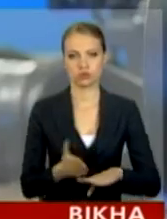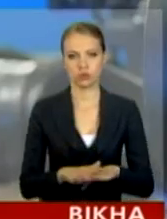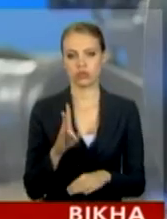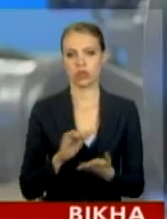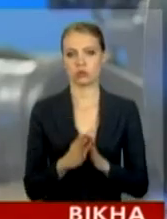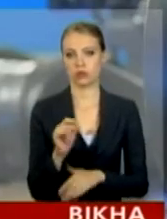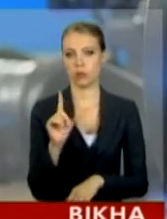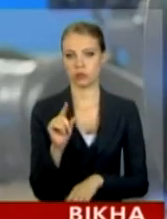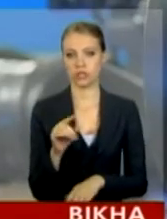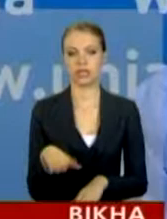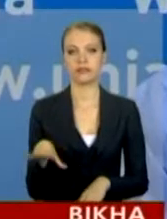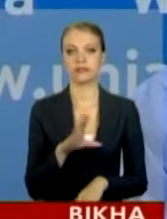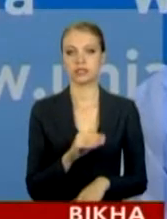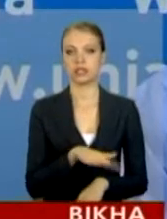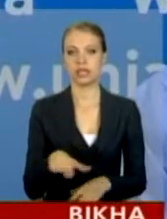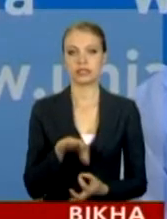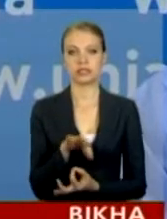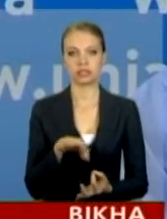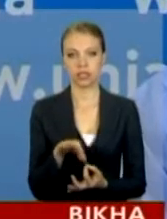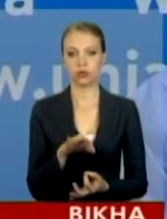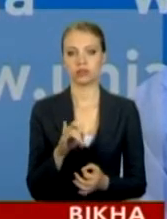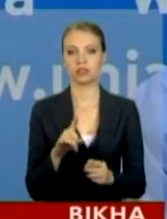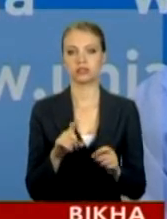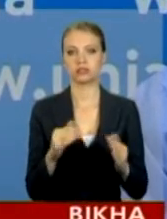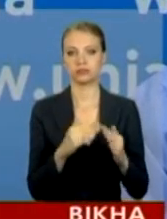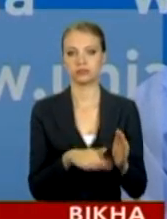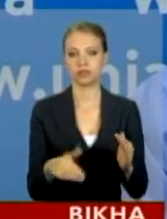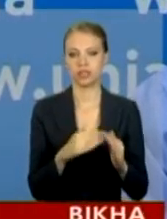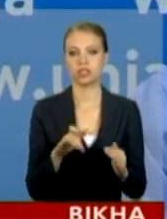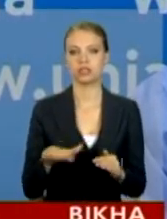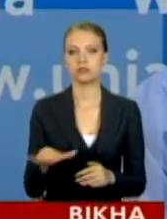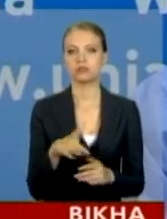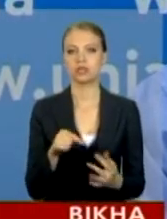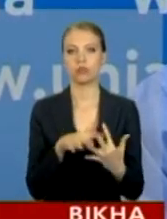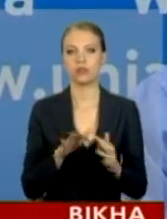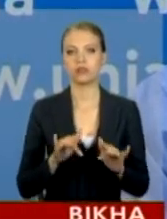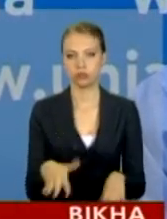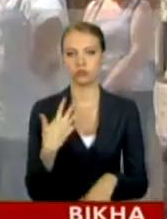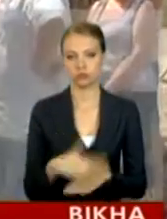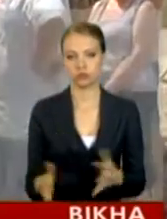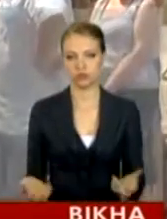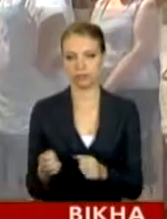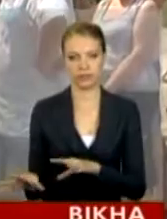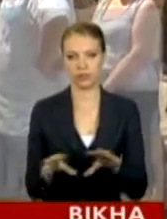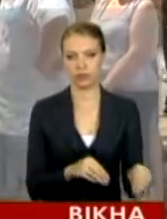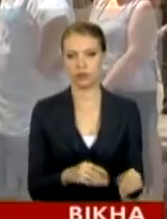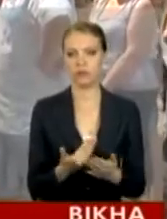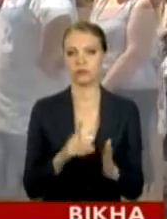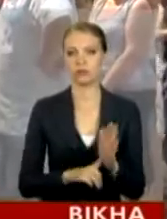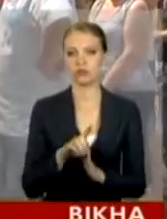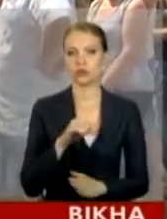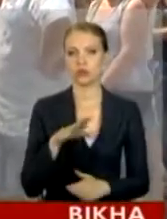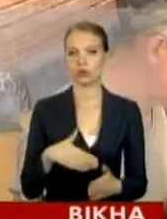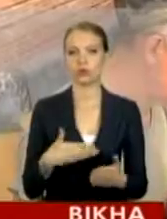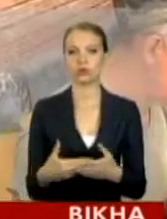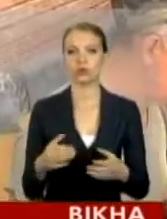понедельник нужно сказать, что все дети-сироты из учреждений, из зоны боевых действий эвакуированы. Від початку АТО